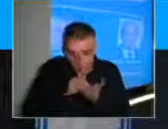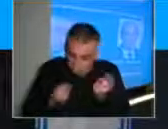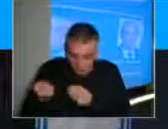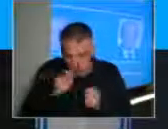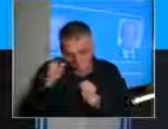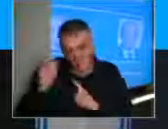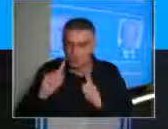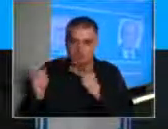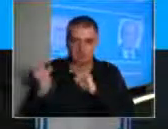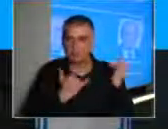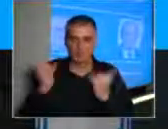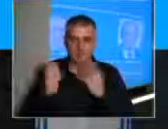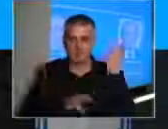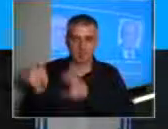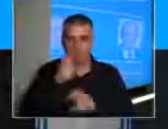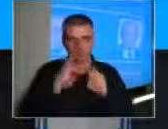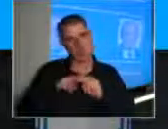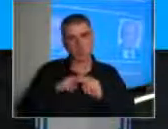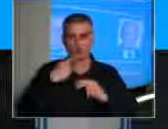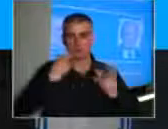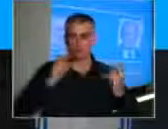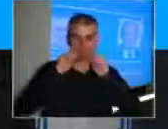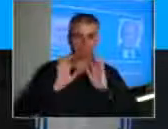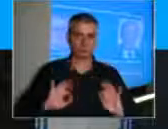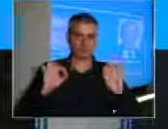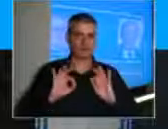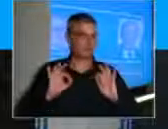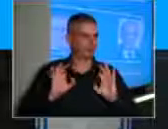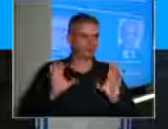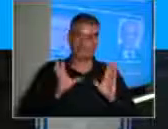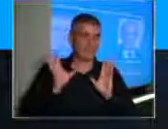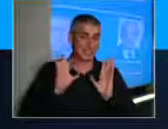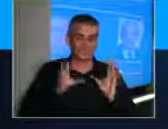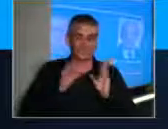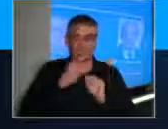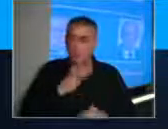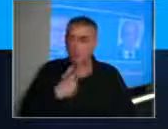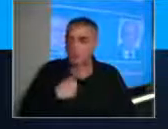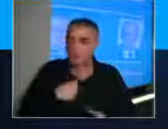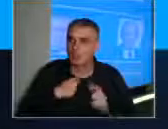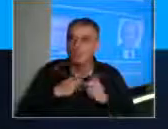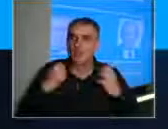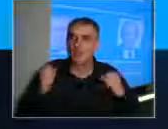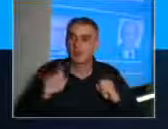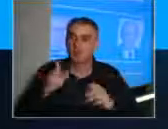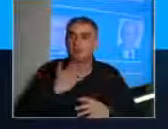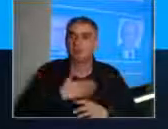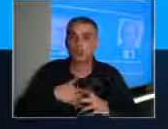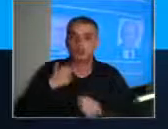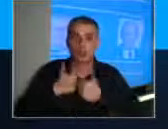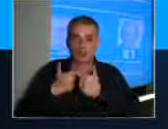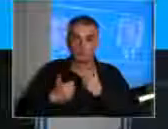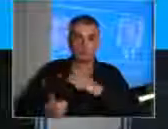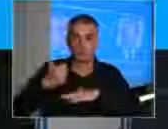אחד לא ידע את מי מביאים, ולמה ואיך, ואחר כך אומרים לא סומכים על אנשים. אתם איתו גם עם... אנחנו מפלגה דמוקרטית. מי שאצלנו רוצה להתמודד